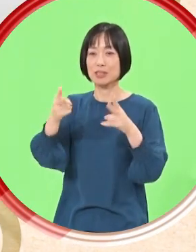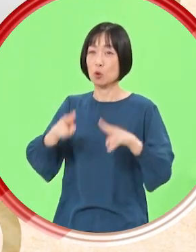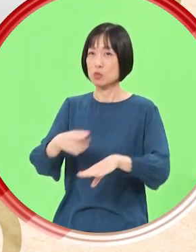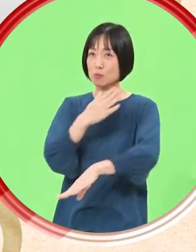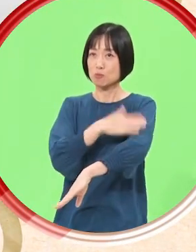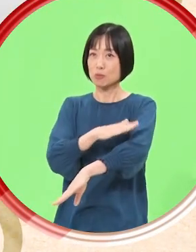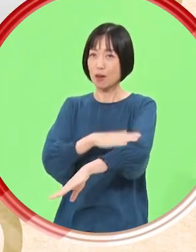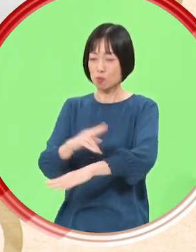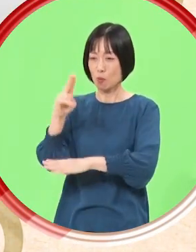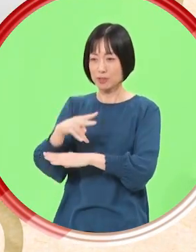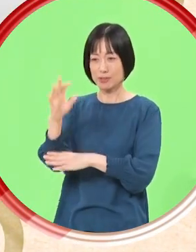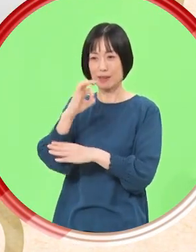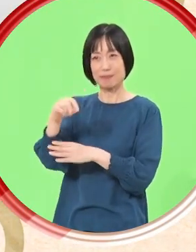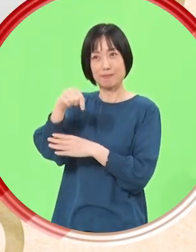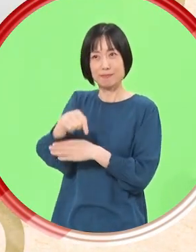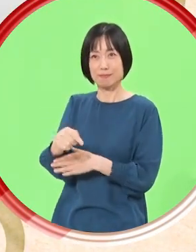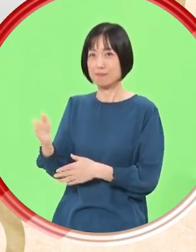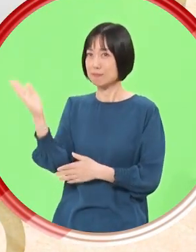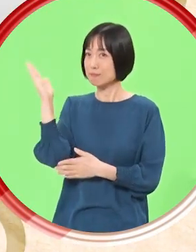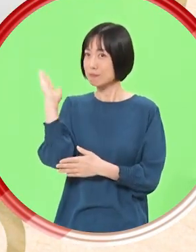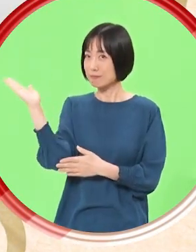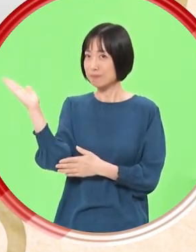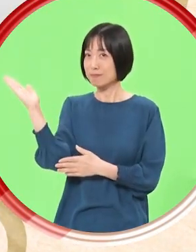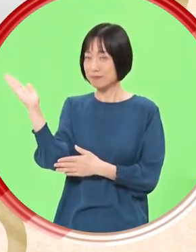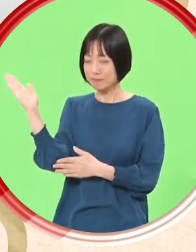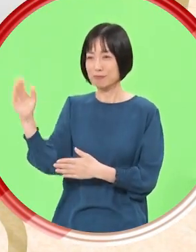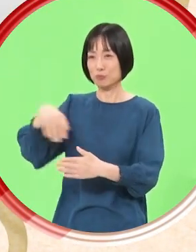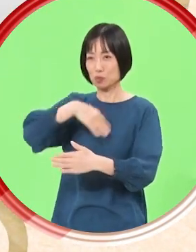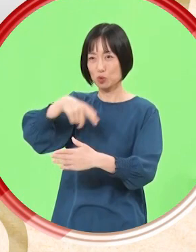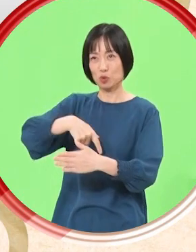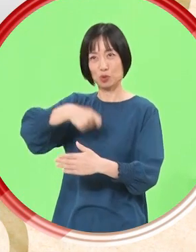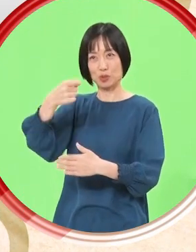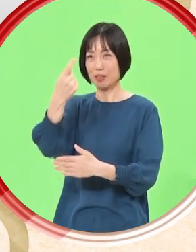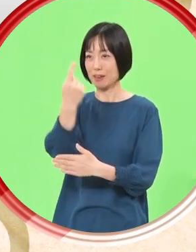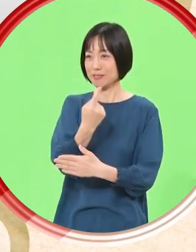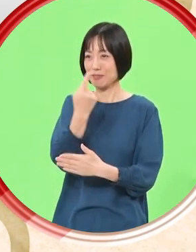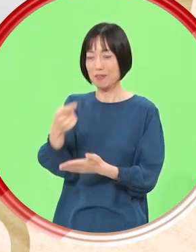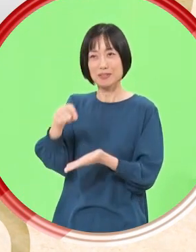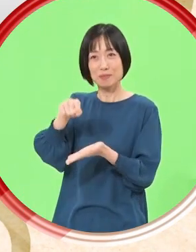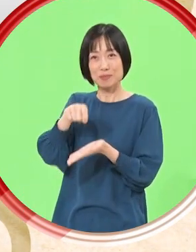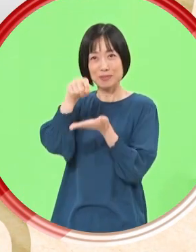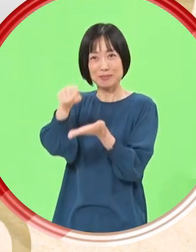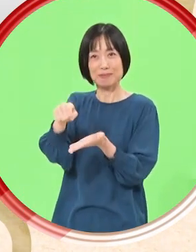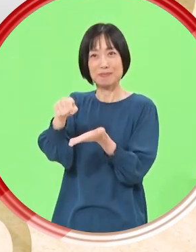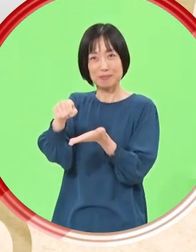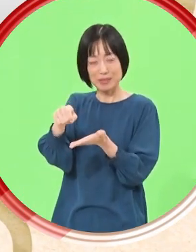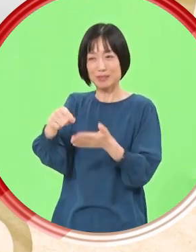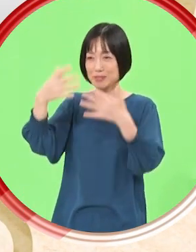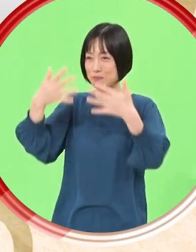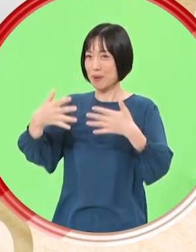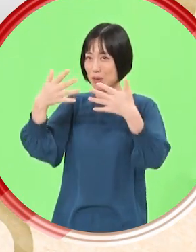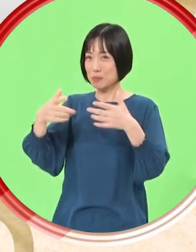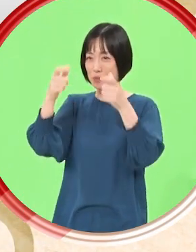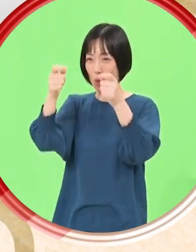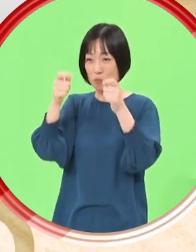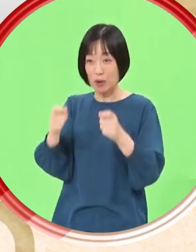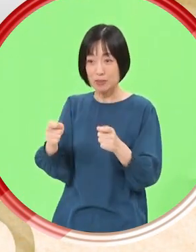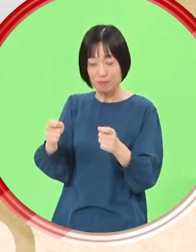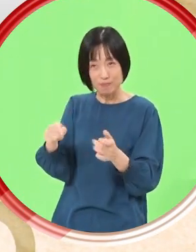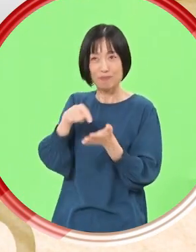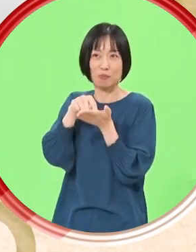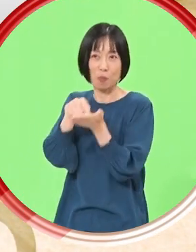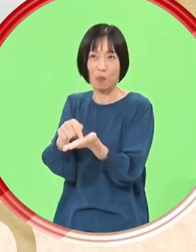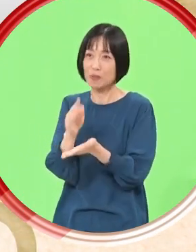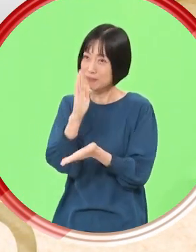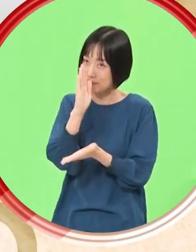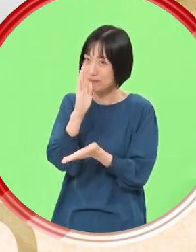ザ・広島ブランド認定特産品の中からご覧の商品を抽選で1名の方にプレゼントします。番組ホームページ